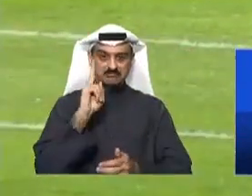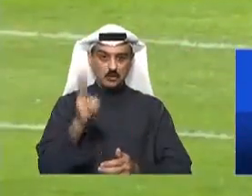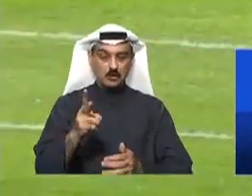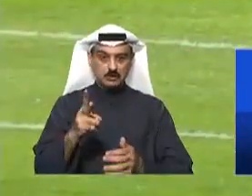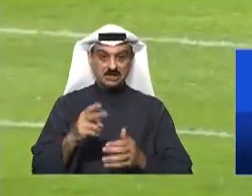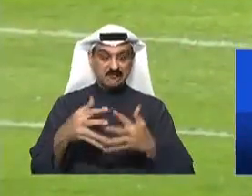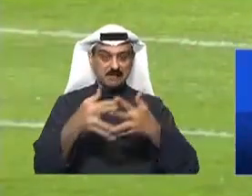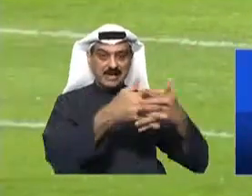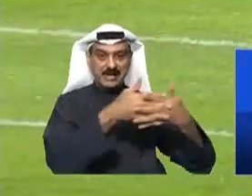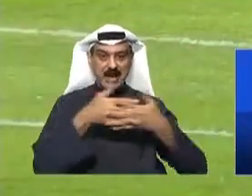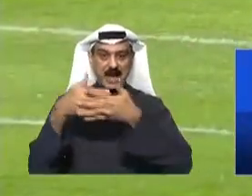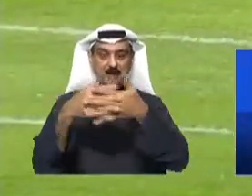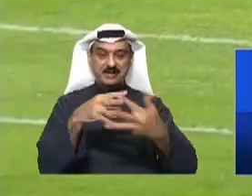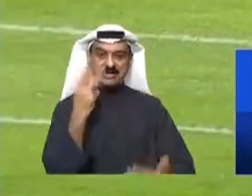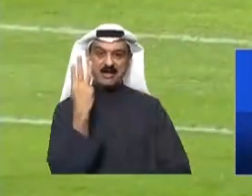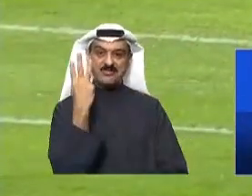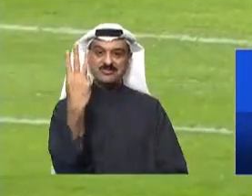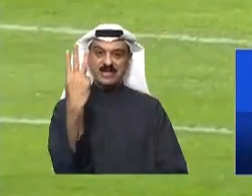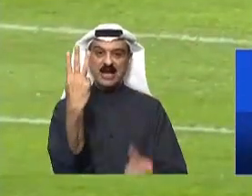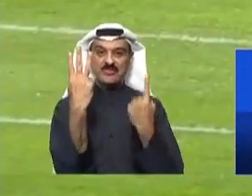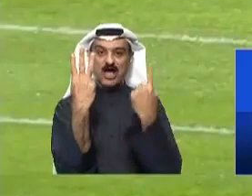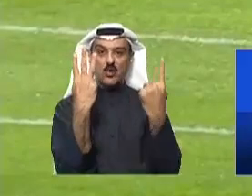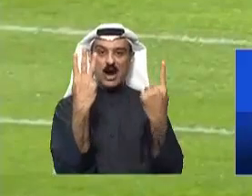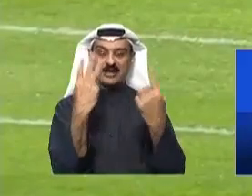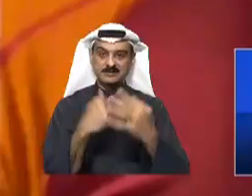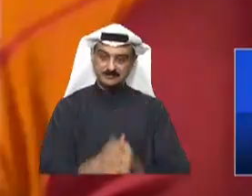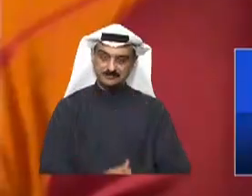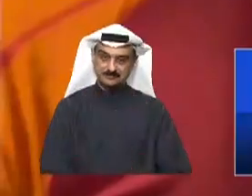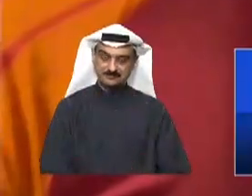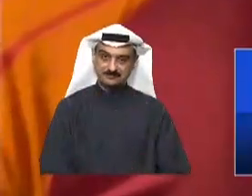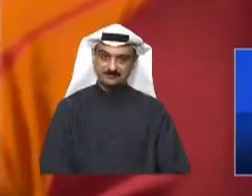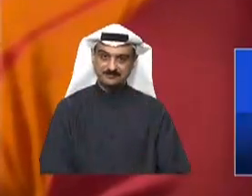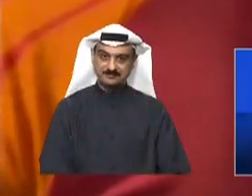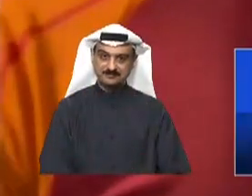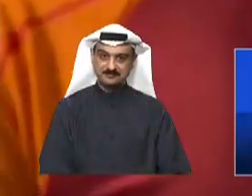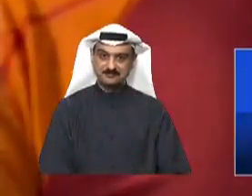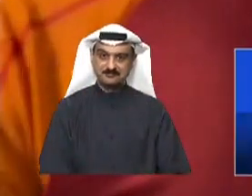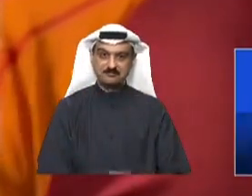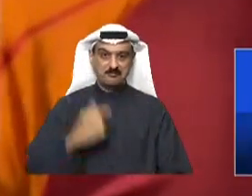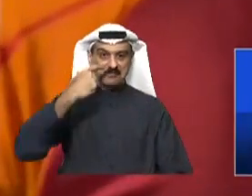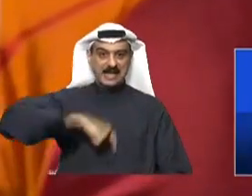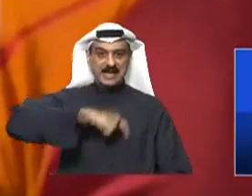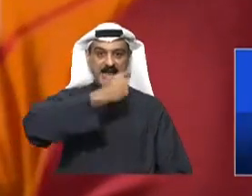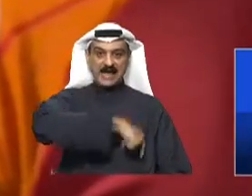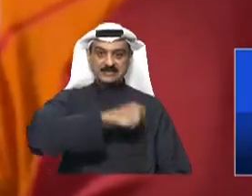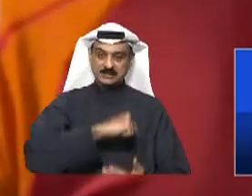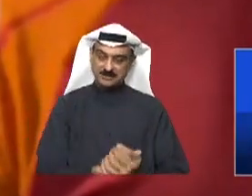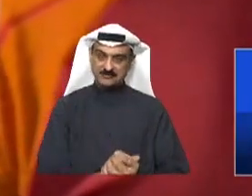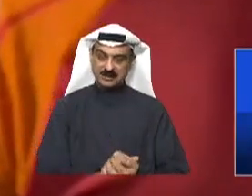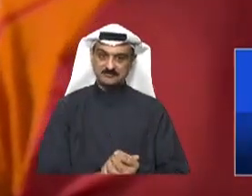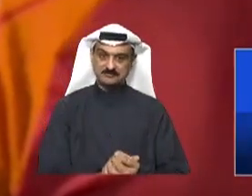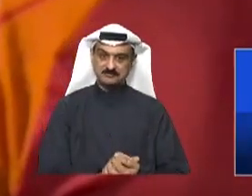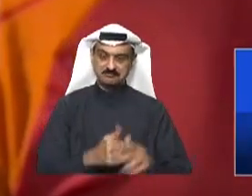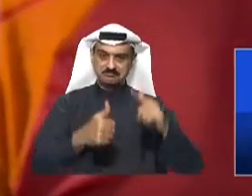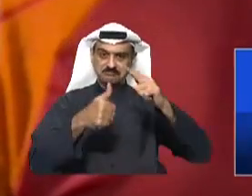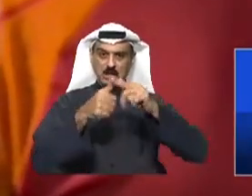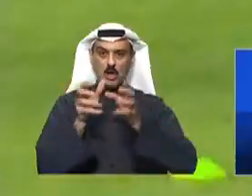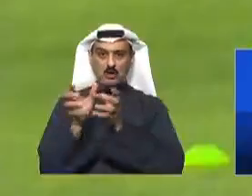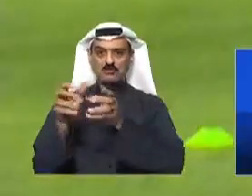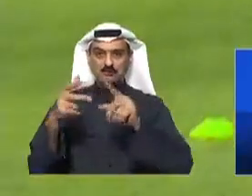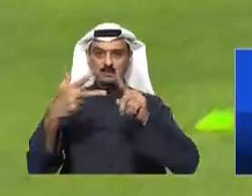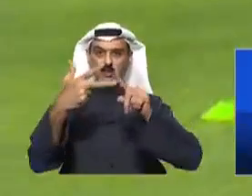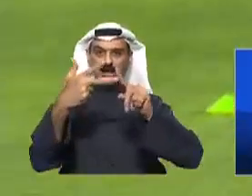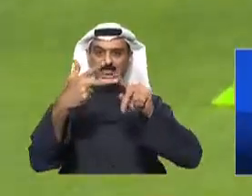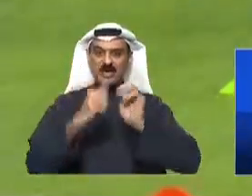الولايات المتحدة الأمريكية بثلاثة أهداف مقابل هدف واحد. وكان منتخب الأرجنتين قد تصدر المجموعة الثالثة في